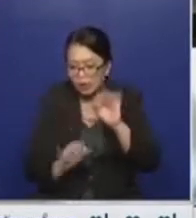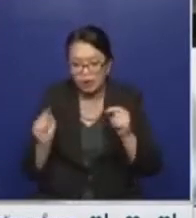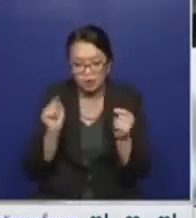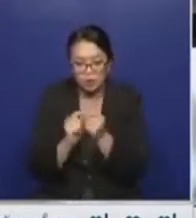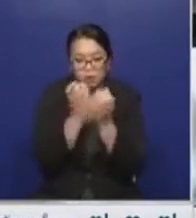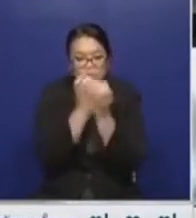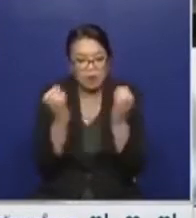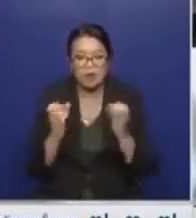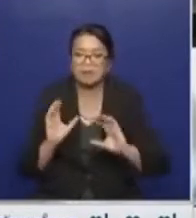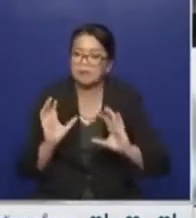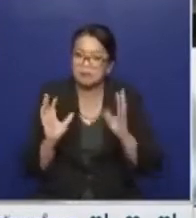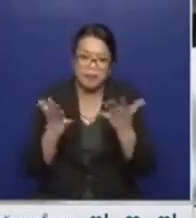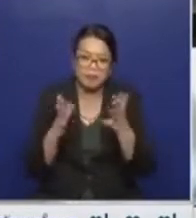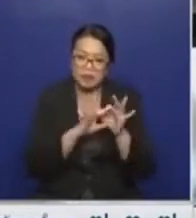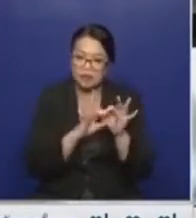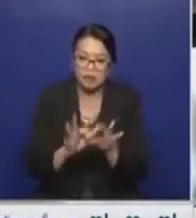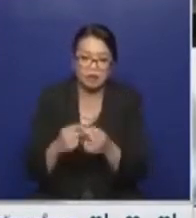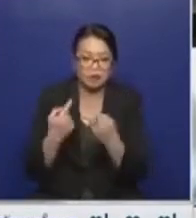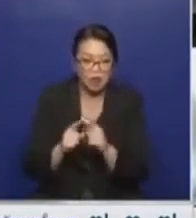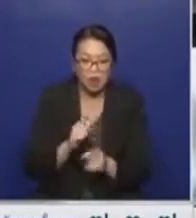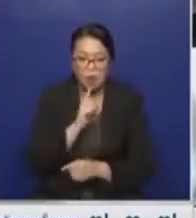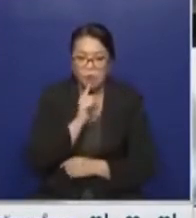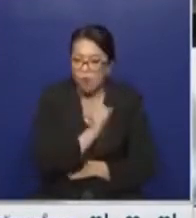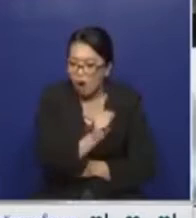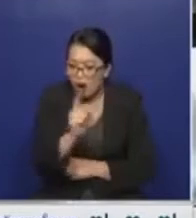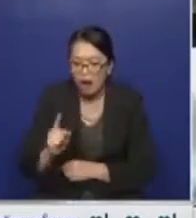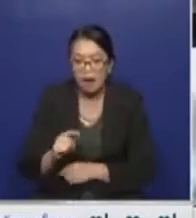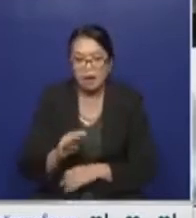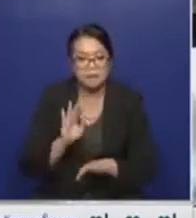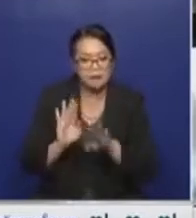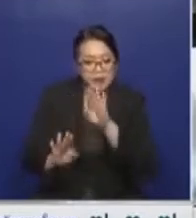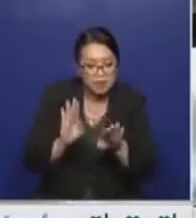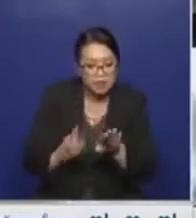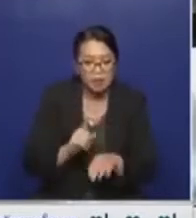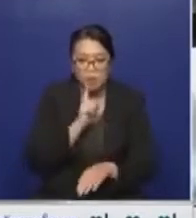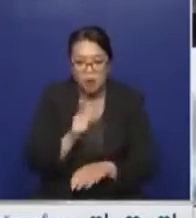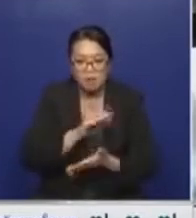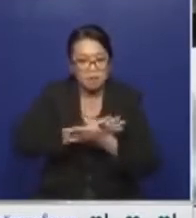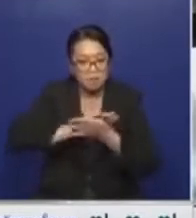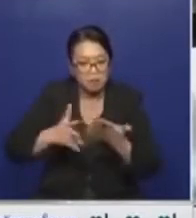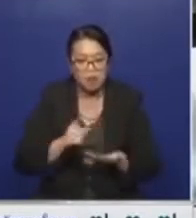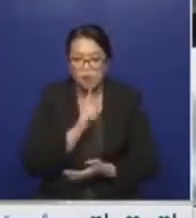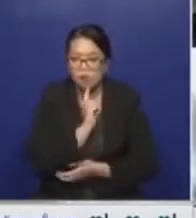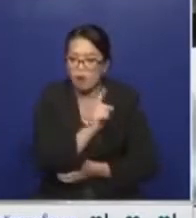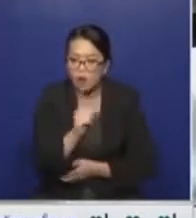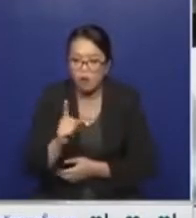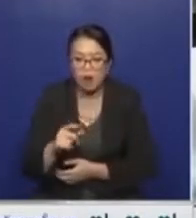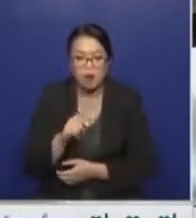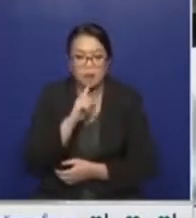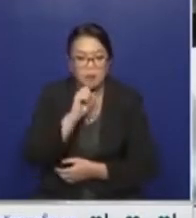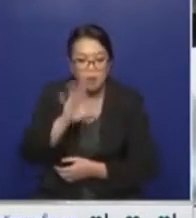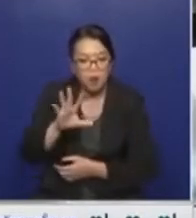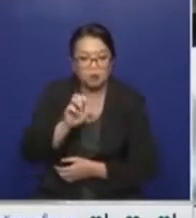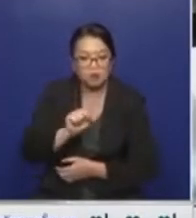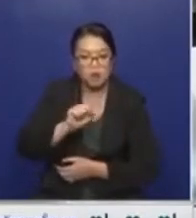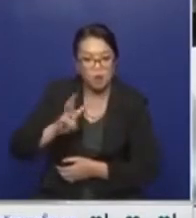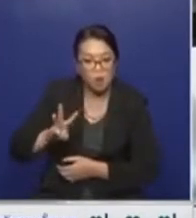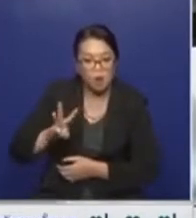ารณาแต่เป็นการกระทบกระเทียบเปรียบเลยแล้วก็ยังพูดให้วุฒิสภาเสียห